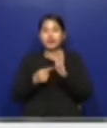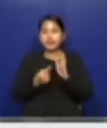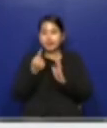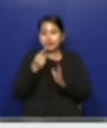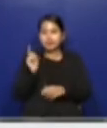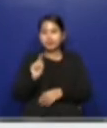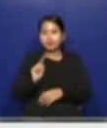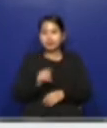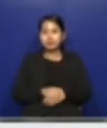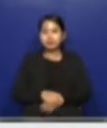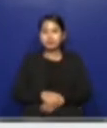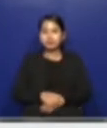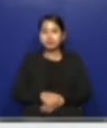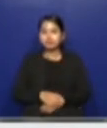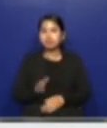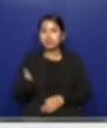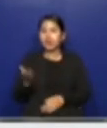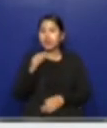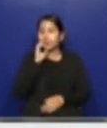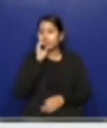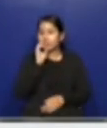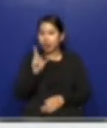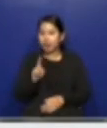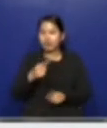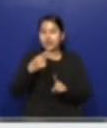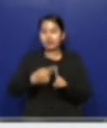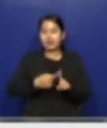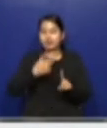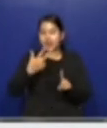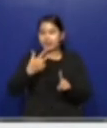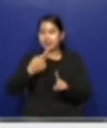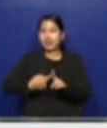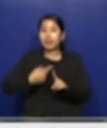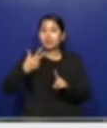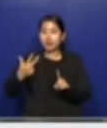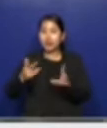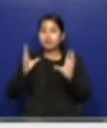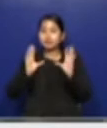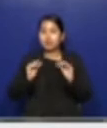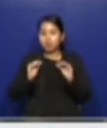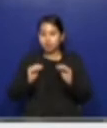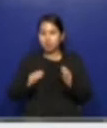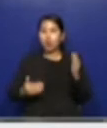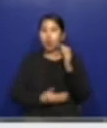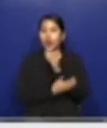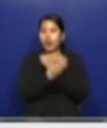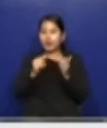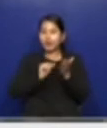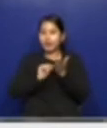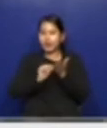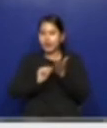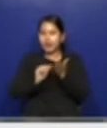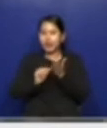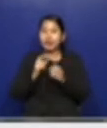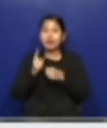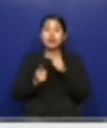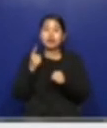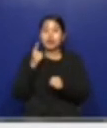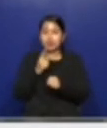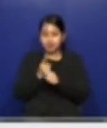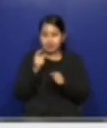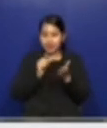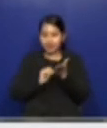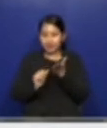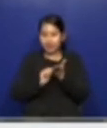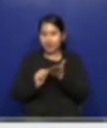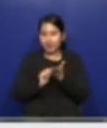ากที่ท่านบอกว่า3เดือนครั้งนี่ท่านมีโอกาสไปแก้ธรรมนูญเลยเอาปีละครั้งก็ได้ข